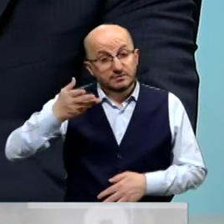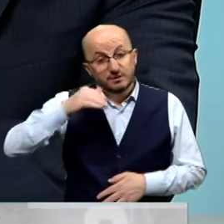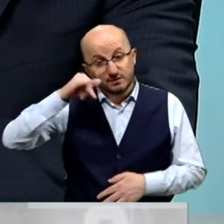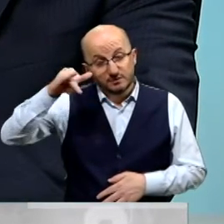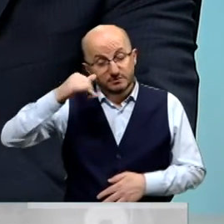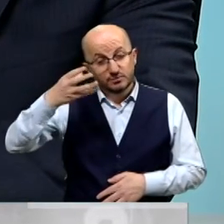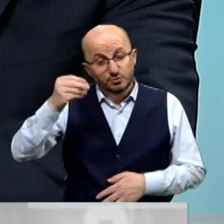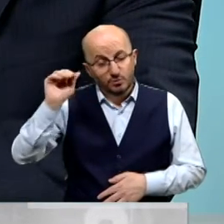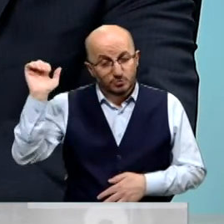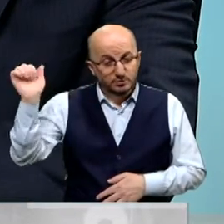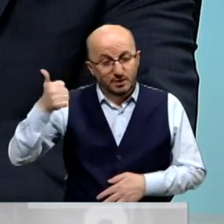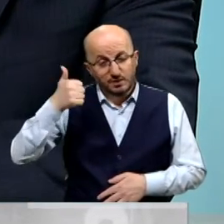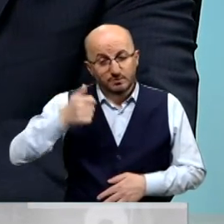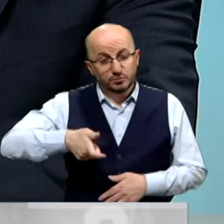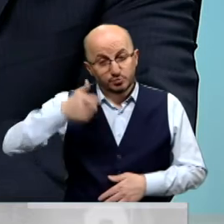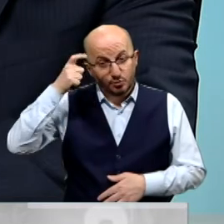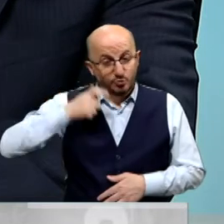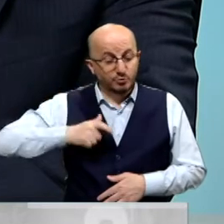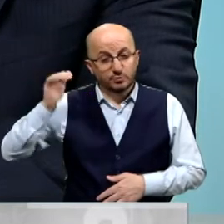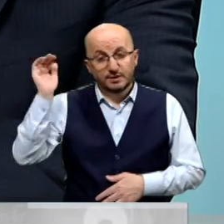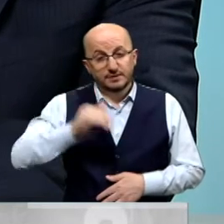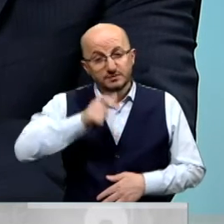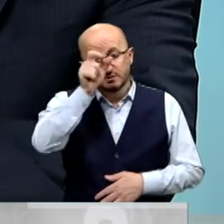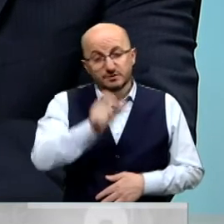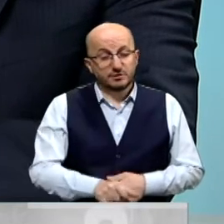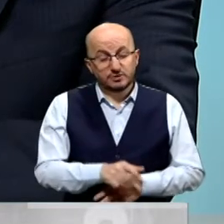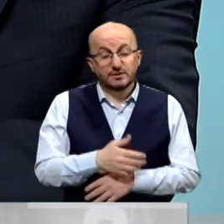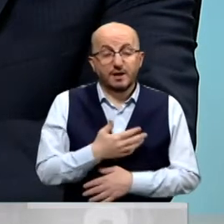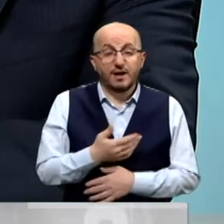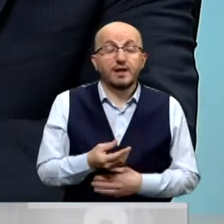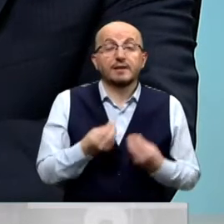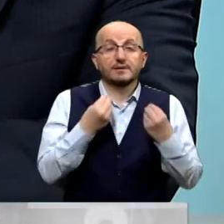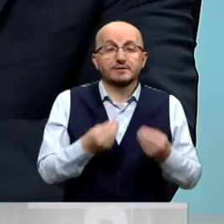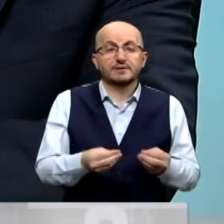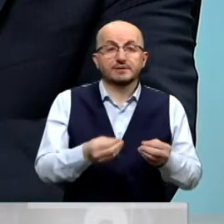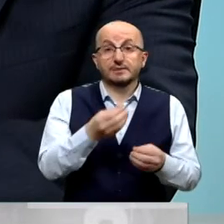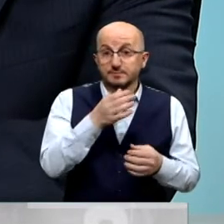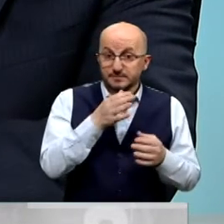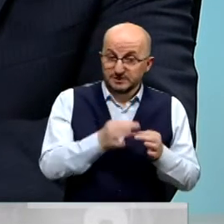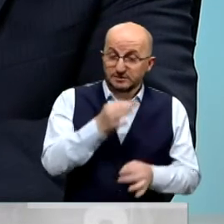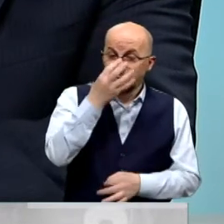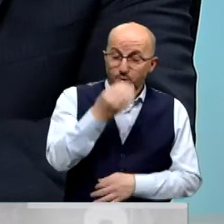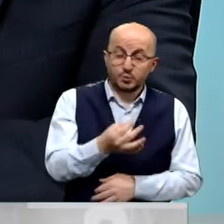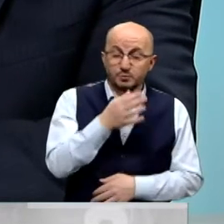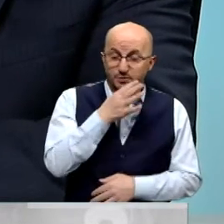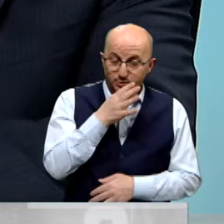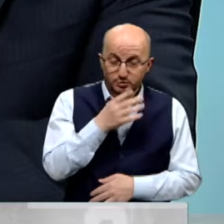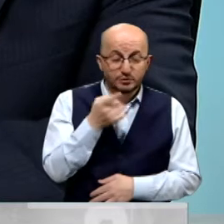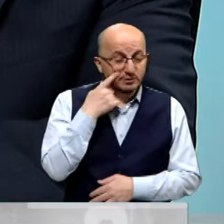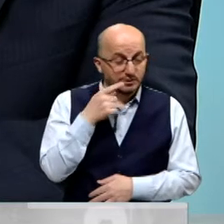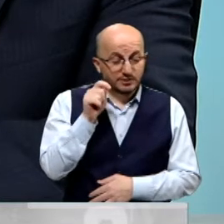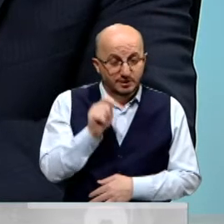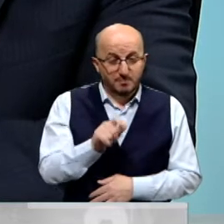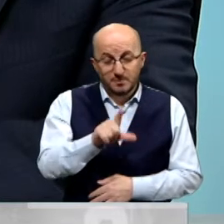Eee Bu bir sorumluluk da getirir kişiye Evet eğer biz onun iyi bir kimse olduğunu biliyorsak Tabii ki şahitlik